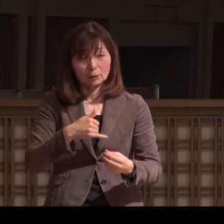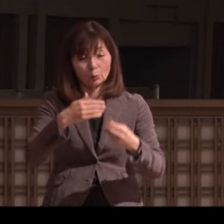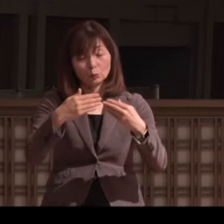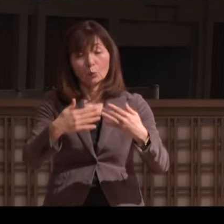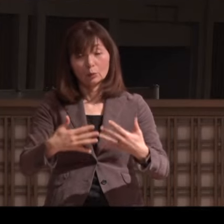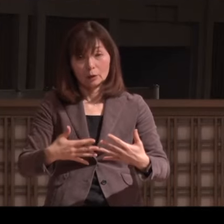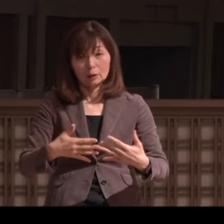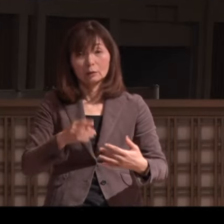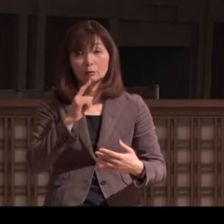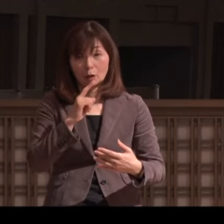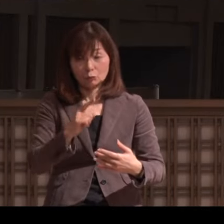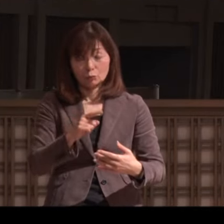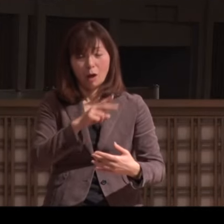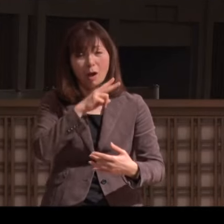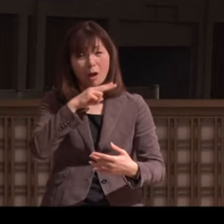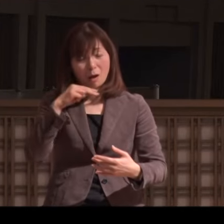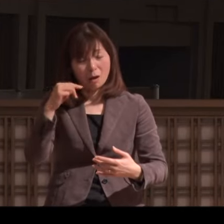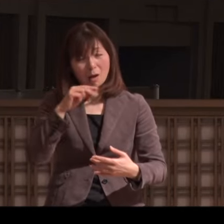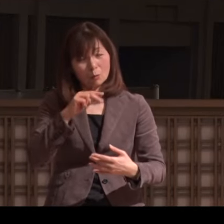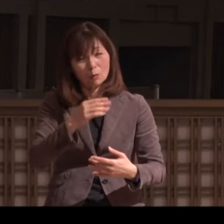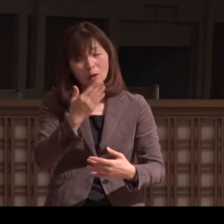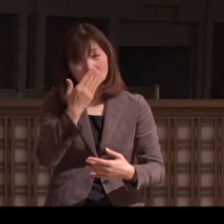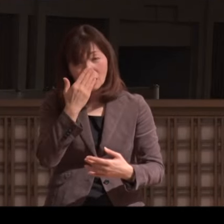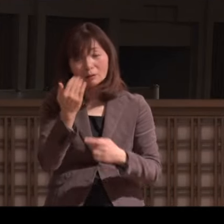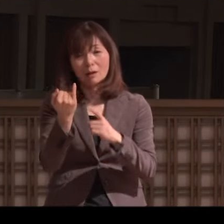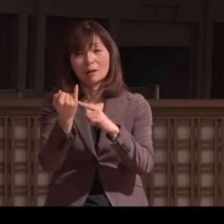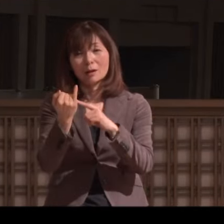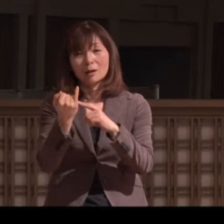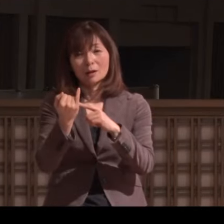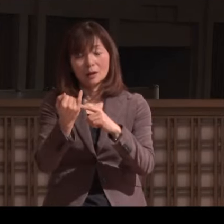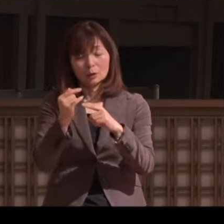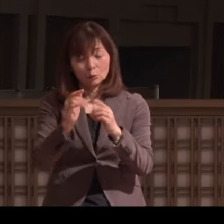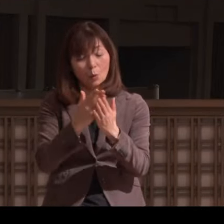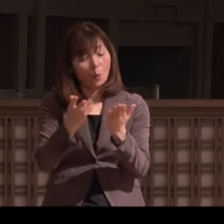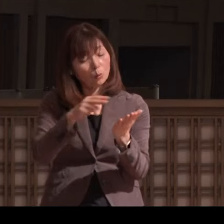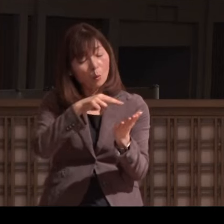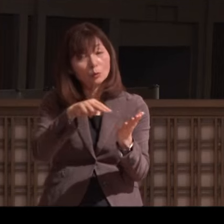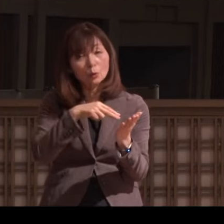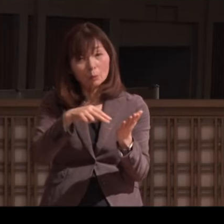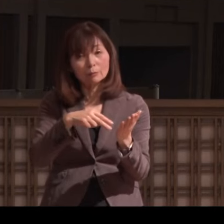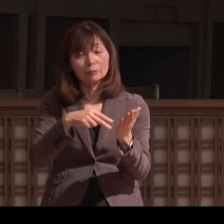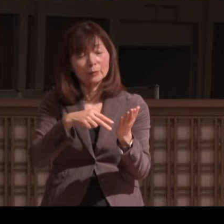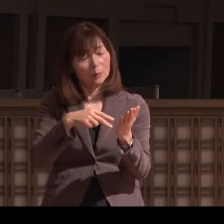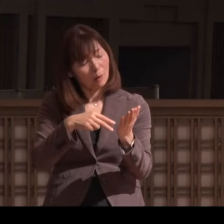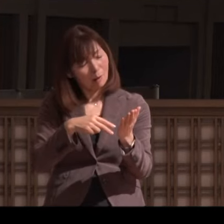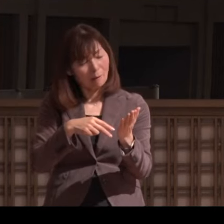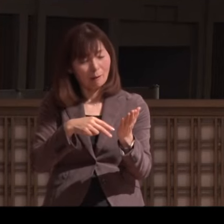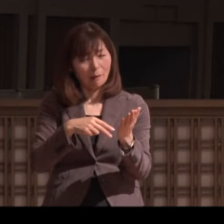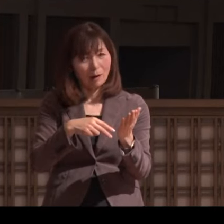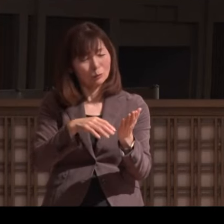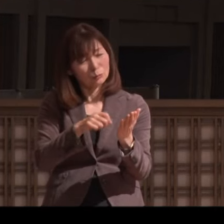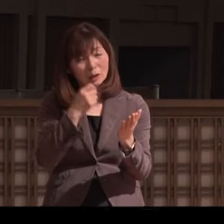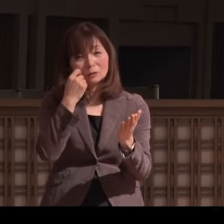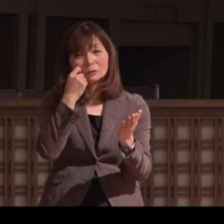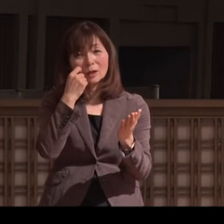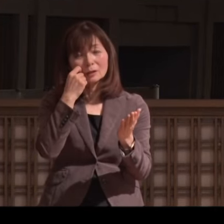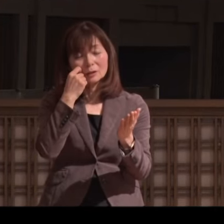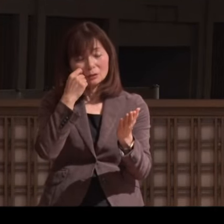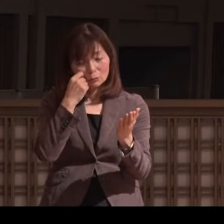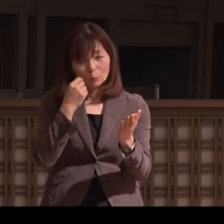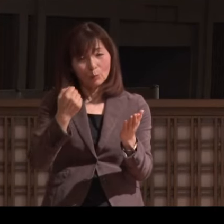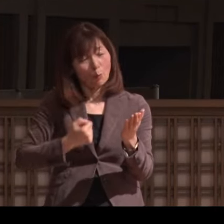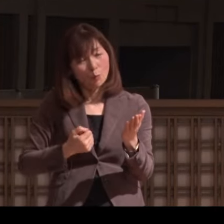も英語があまりうまくないだからこの人間の条件読んでも分からないちょっとね役もあんまり良くない